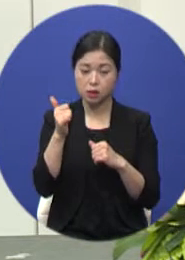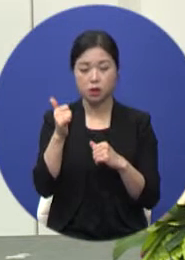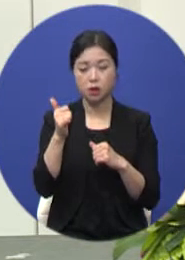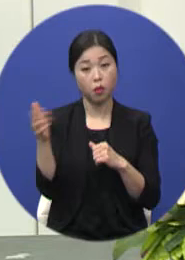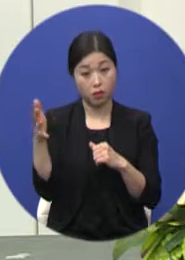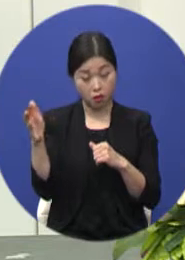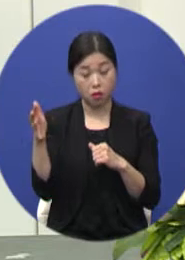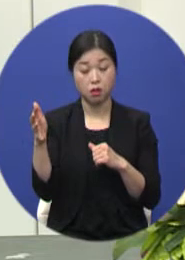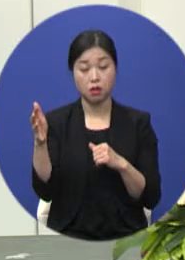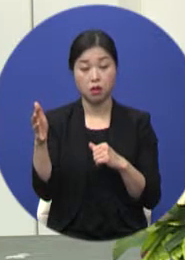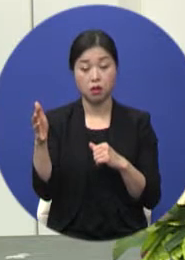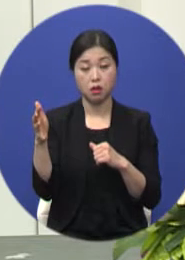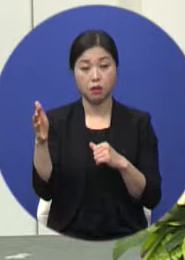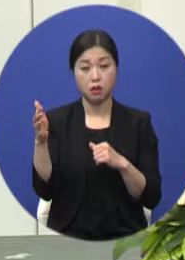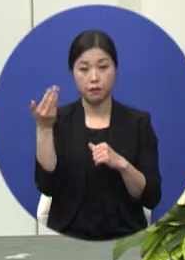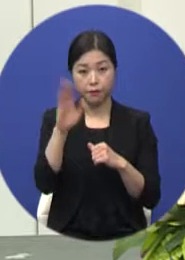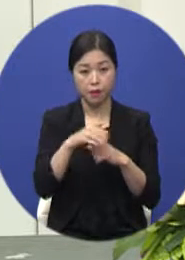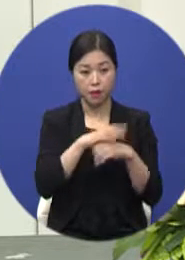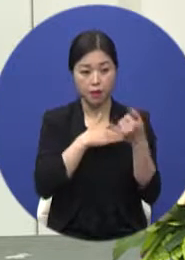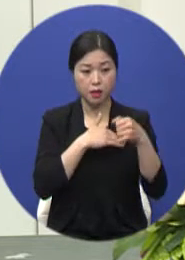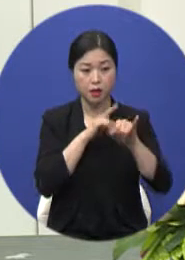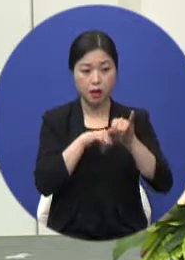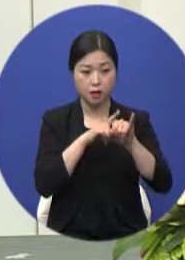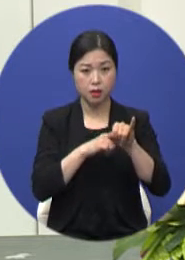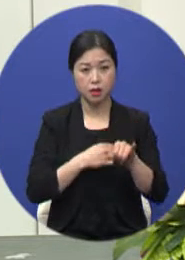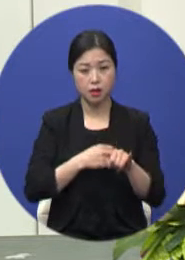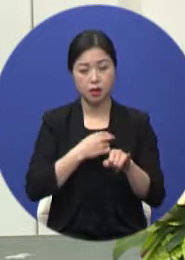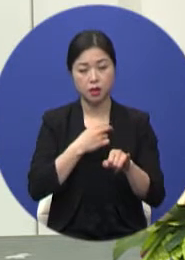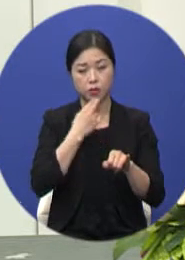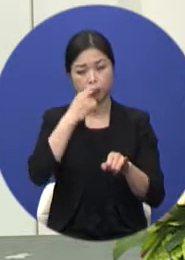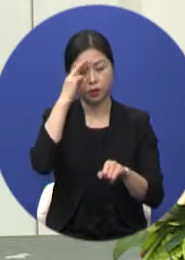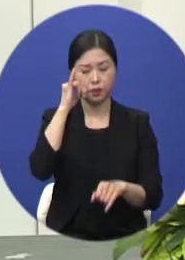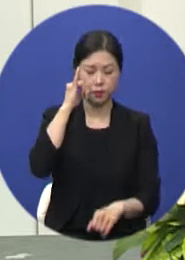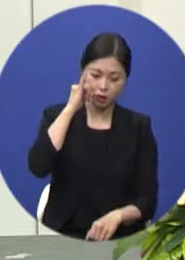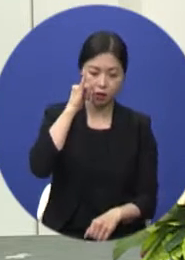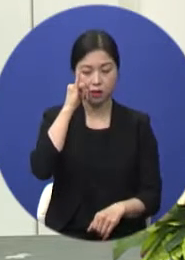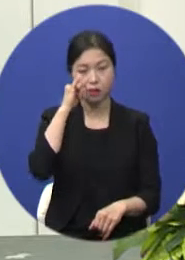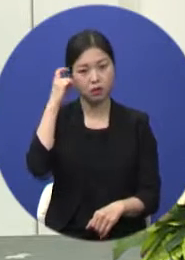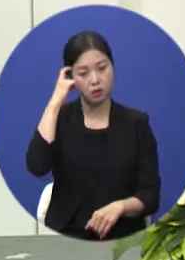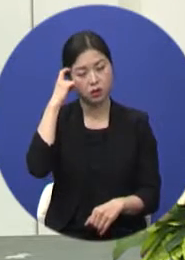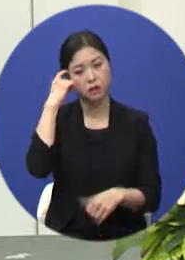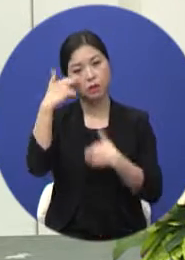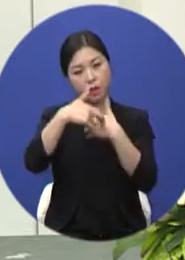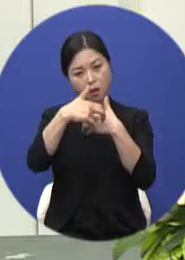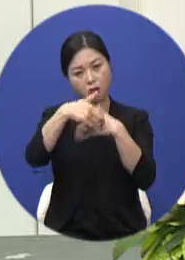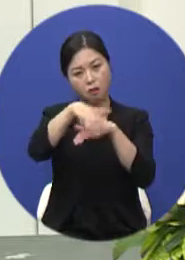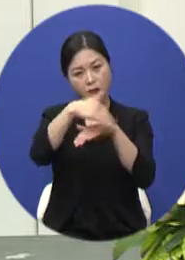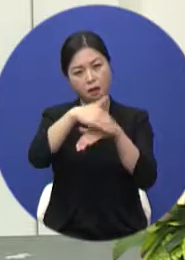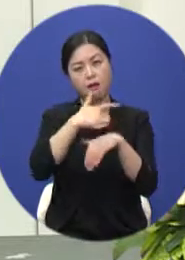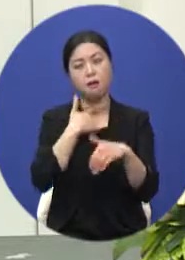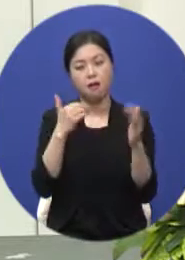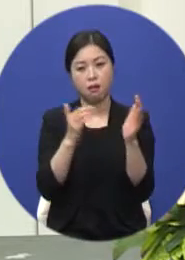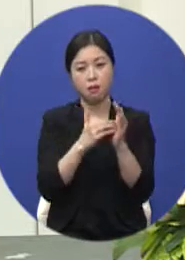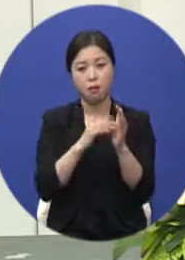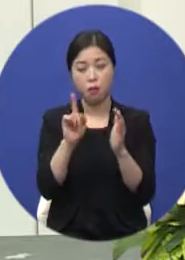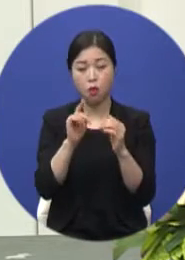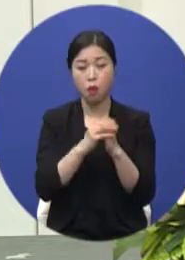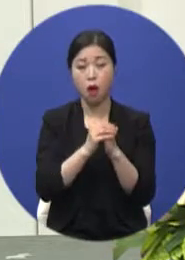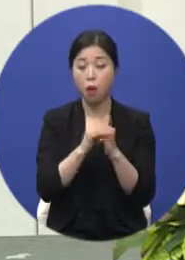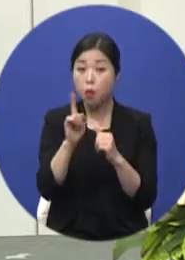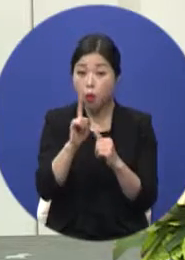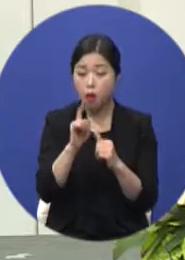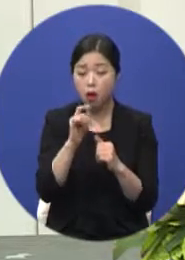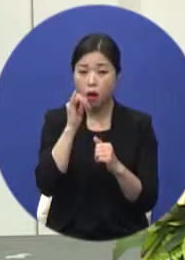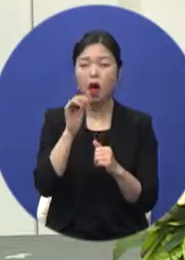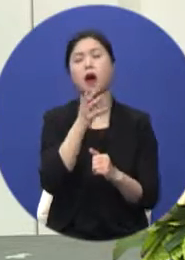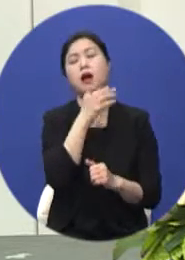그 알코올 중독에 걸려서 정신과 치료를 받았어요. 무슨 중독이요? 알코올 중독.